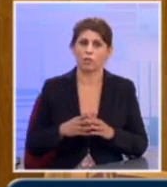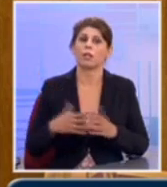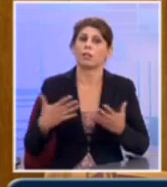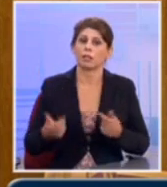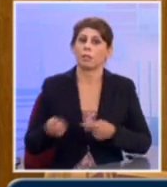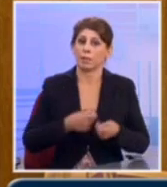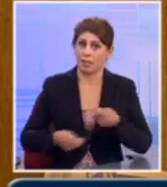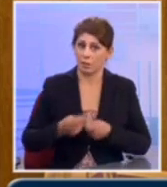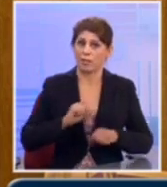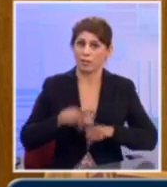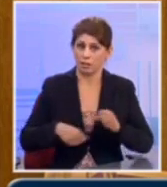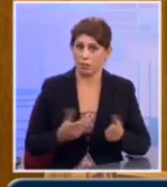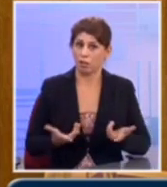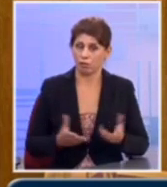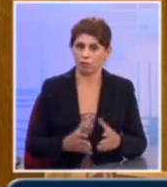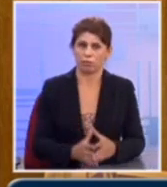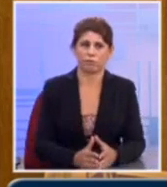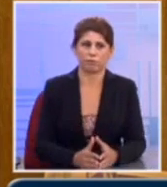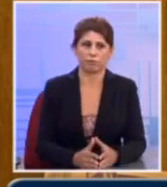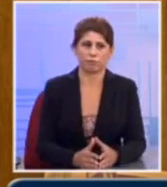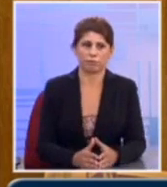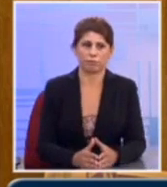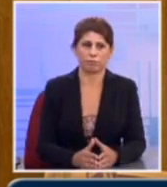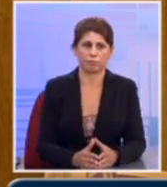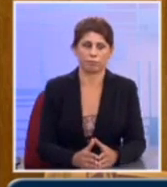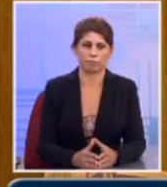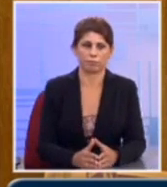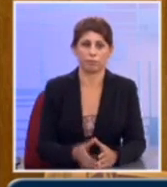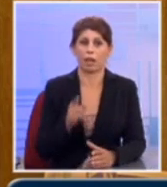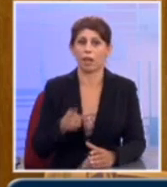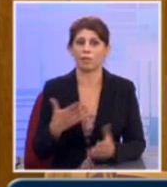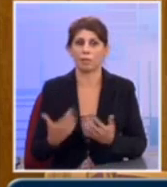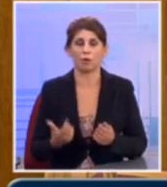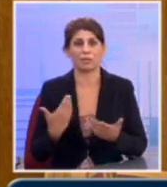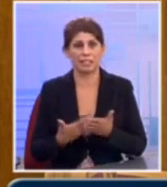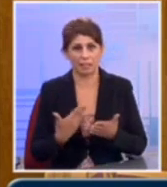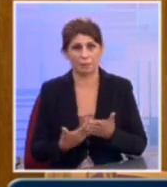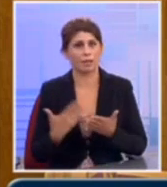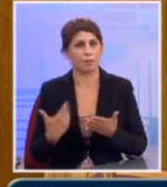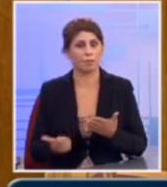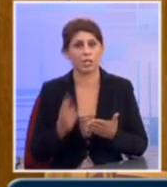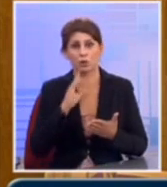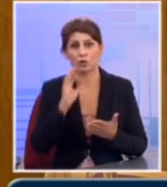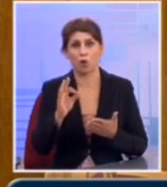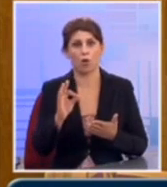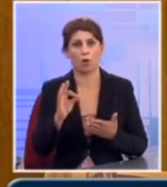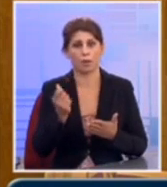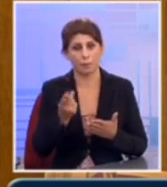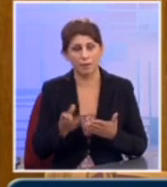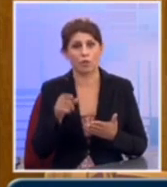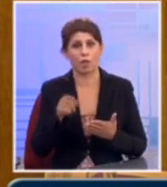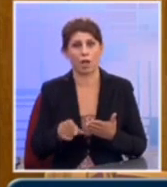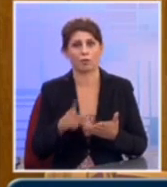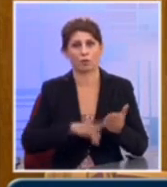επιχειρηματική δραστηριότητα και αυτό που αυτά που πιάνουν τα τεκμήρια που έχει στόχο να πιάσει